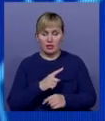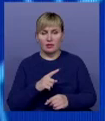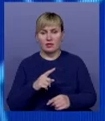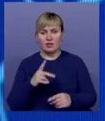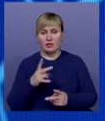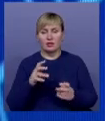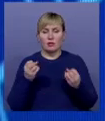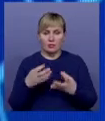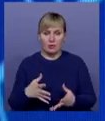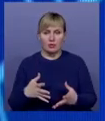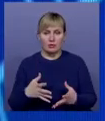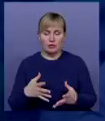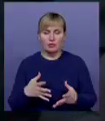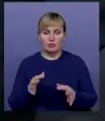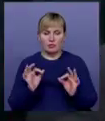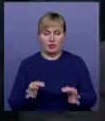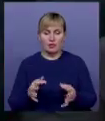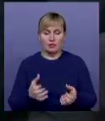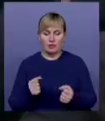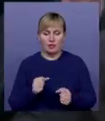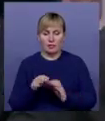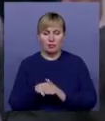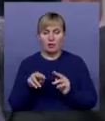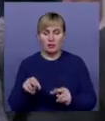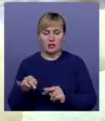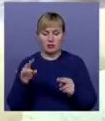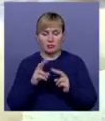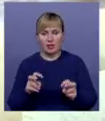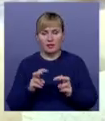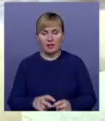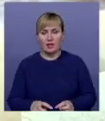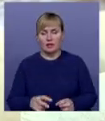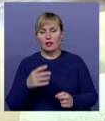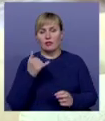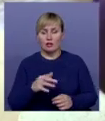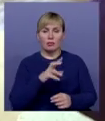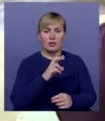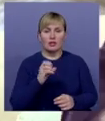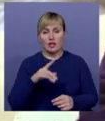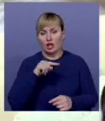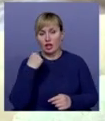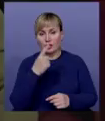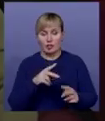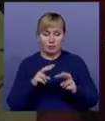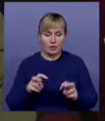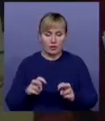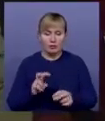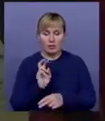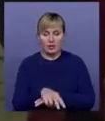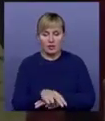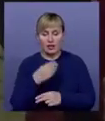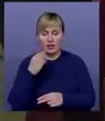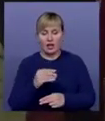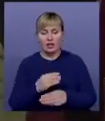слово надо просто правда взять пытка под контроль и проверить сегодня бахытжан сагинтаев лично проинспектировал проверил качество